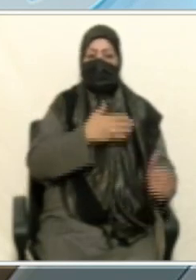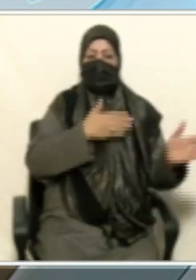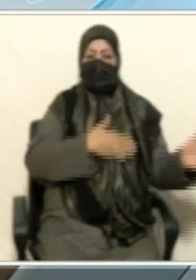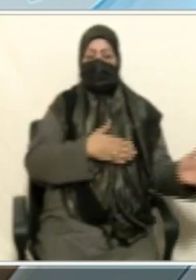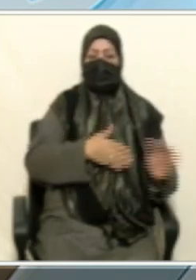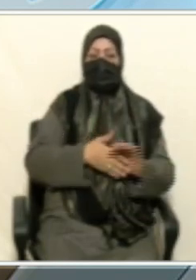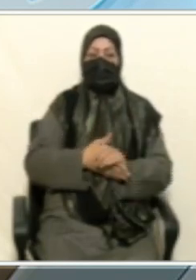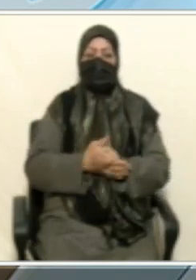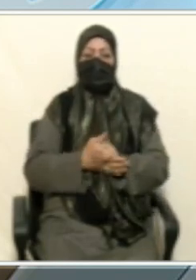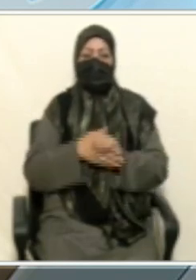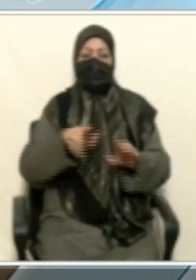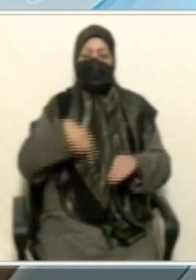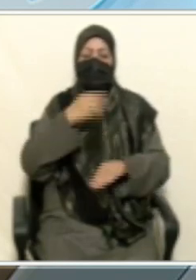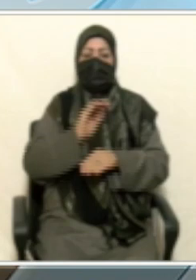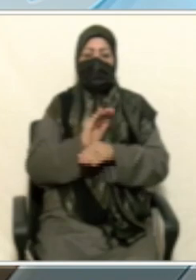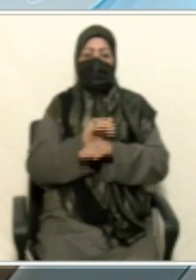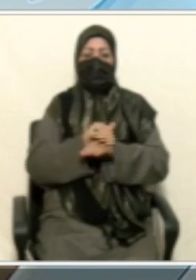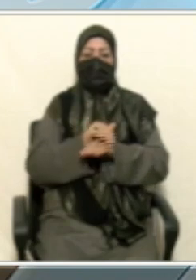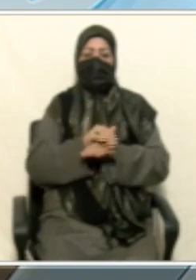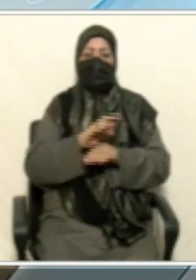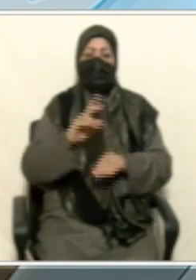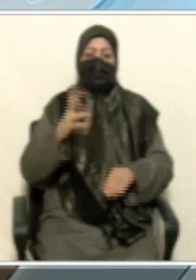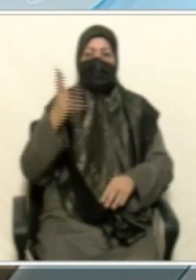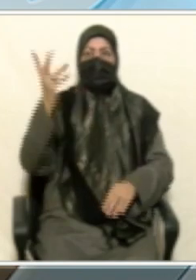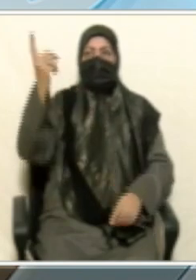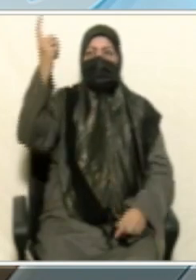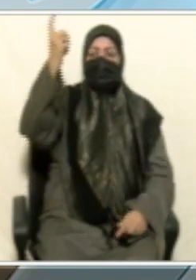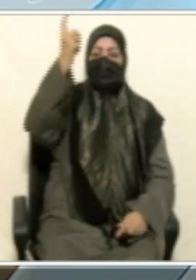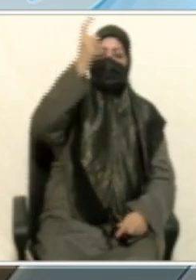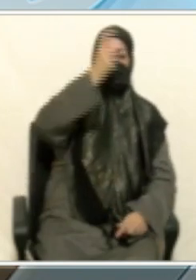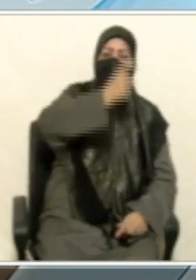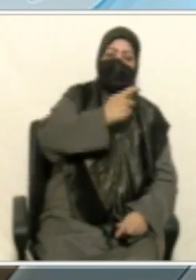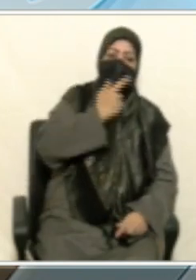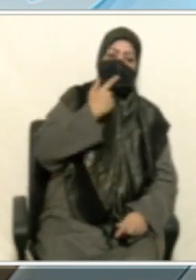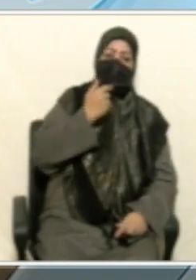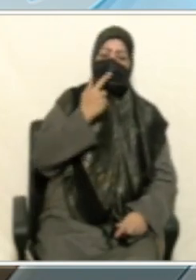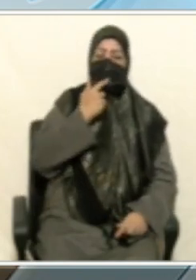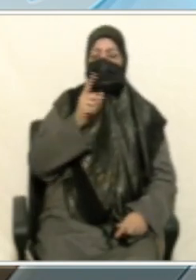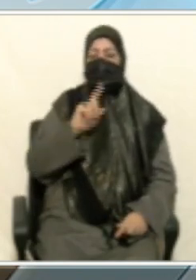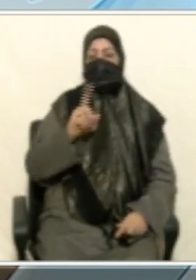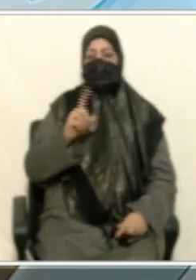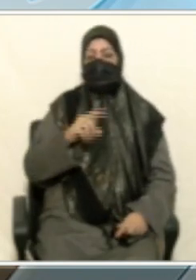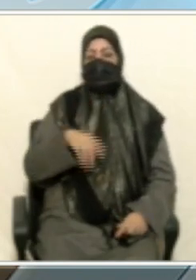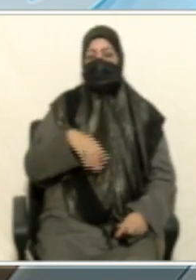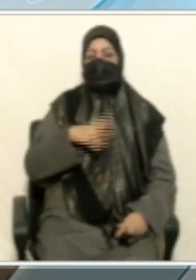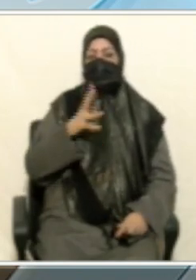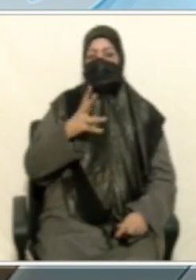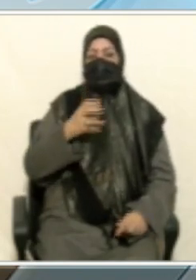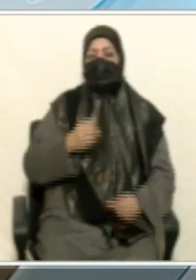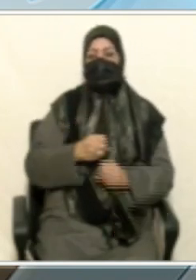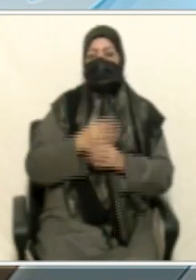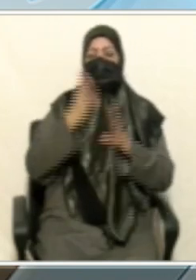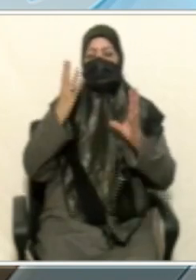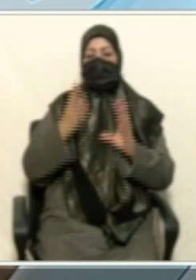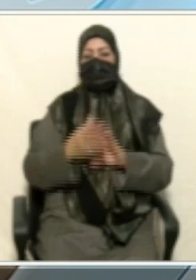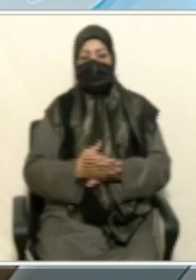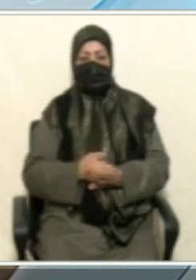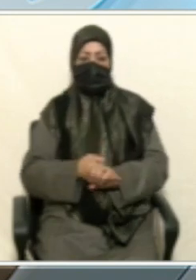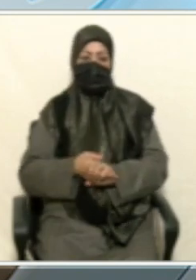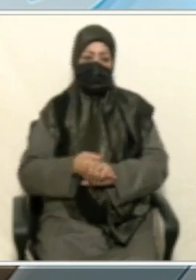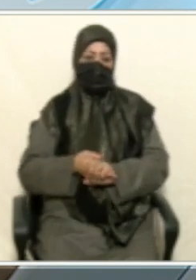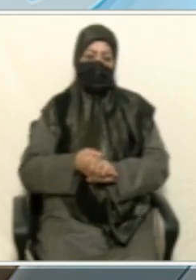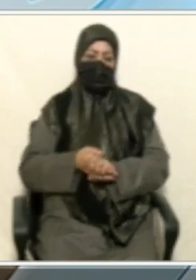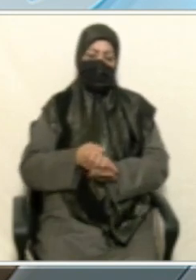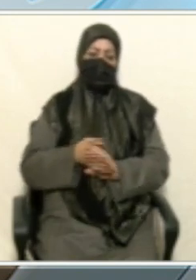تغرب الشمس، ولا تصلى بعد طلوع الصبح حتى تطلع الشمس. فحكمها حكم النوافل